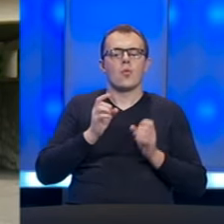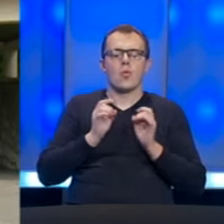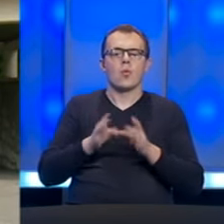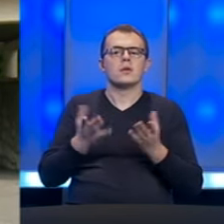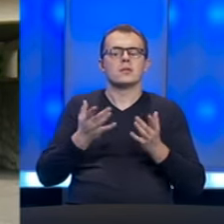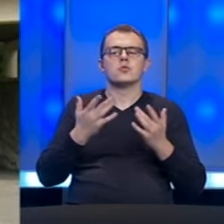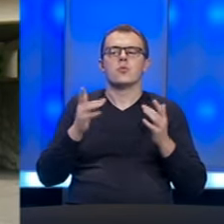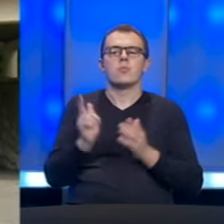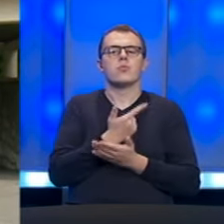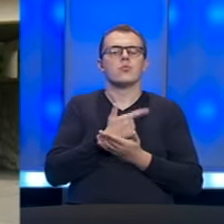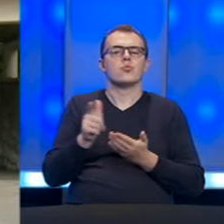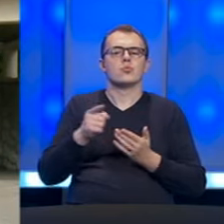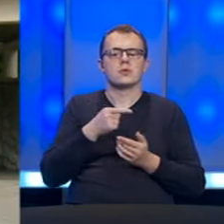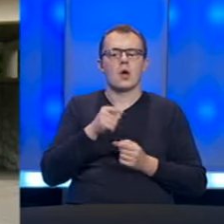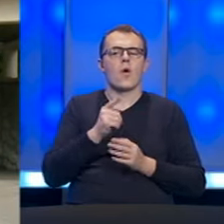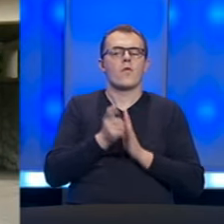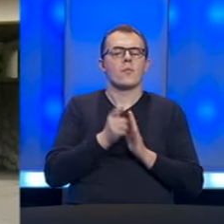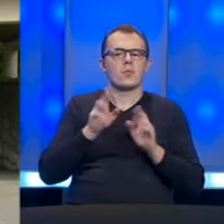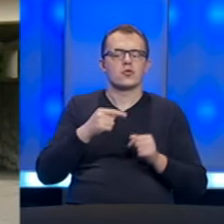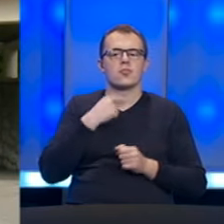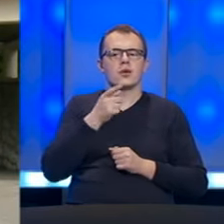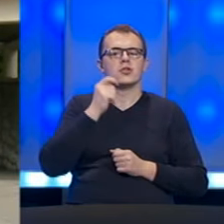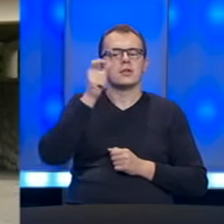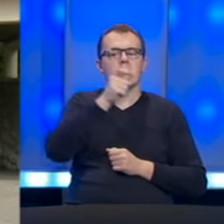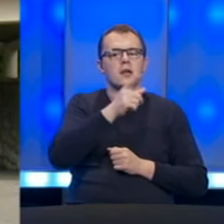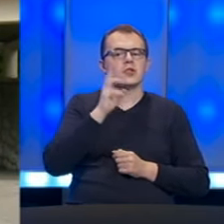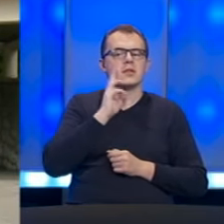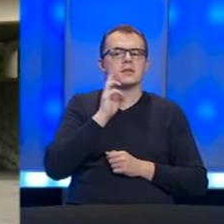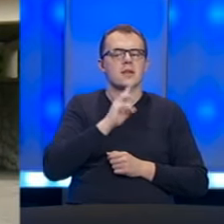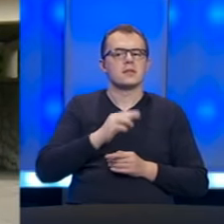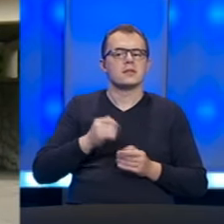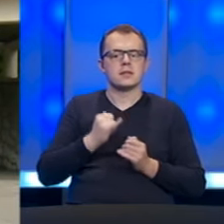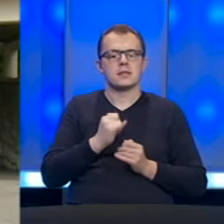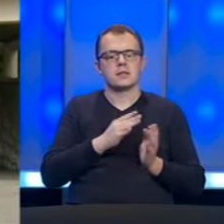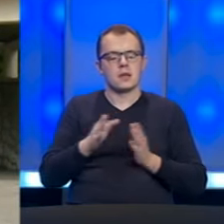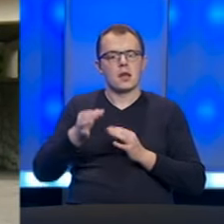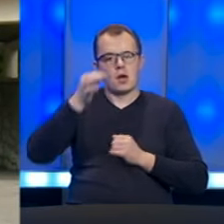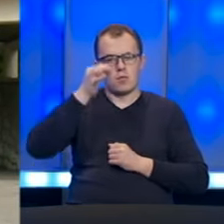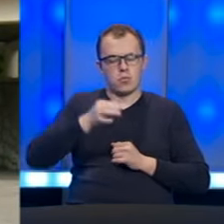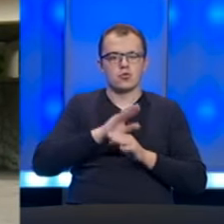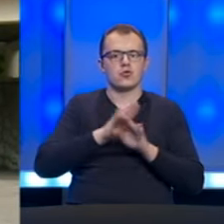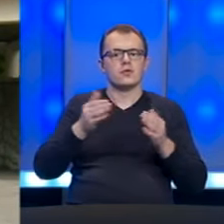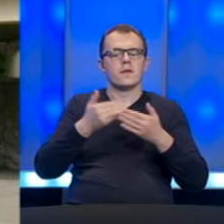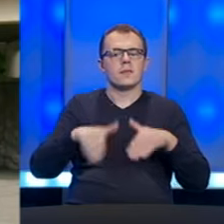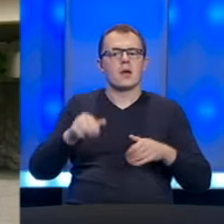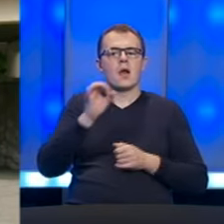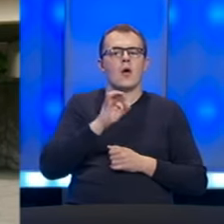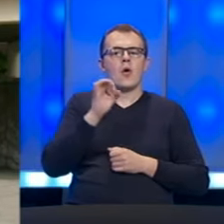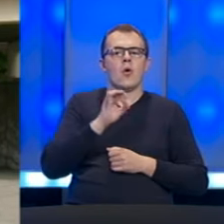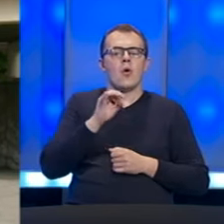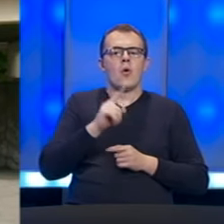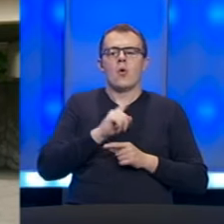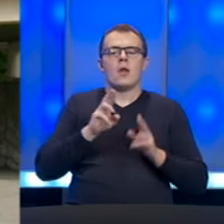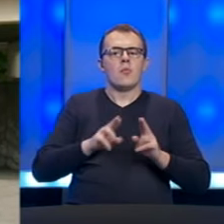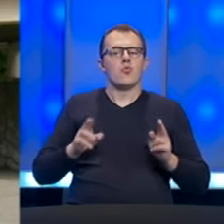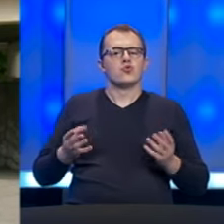parkovi, dakle u ovom momentu možemo reći da se građani Zenice za sada pridržavaju svih uputa o